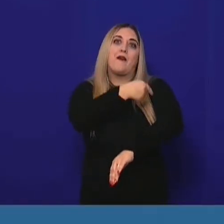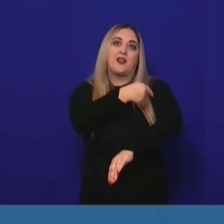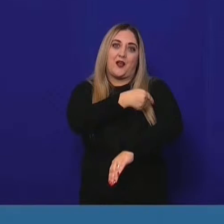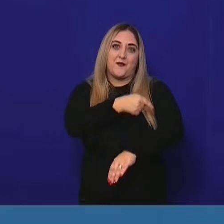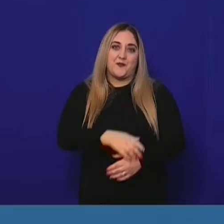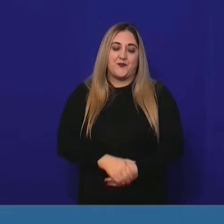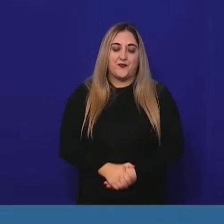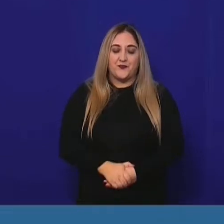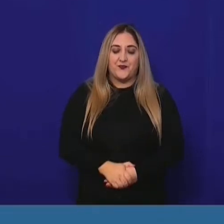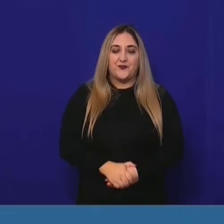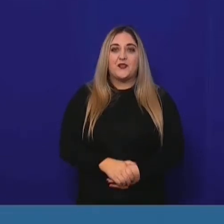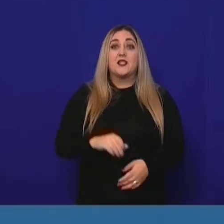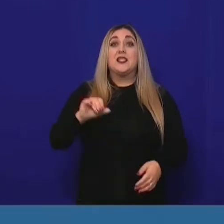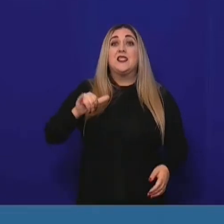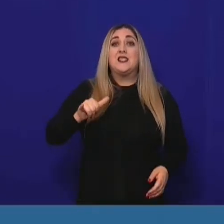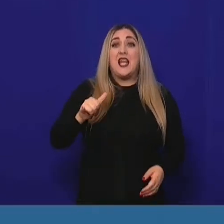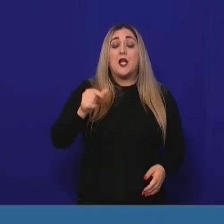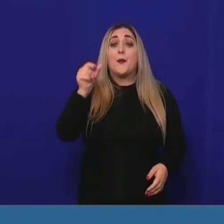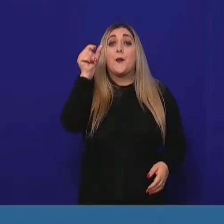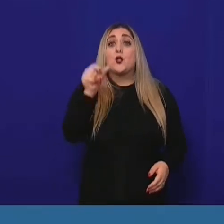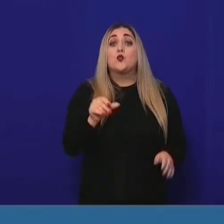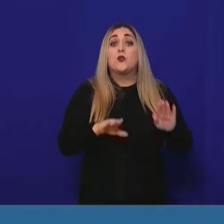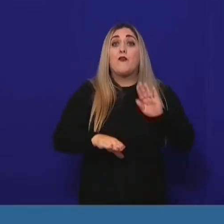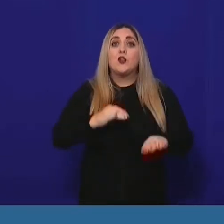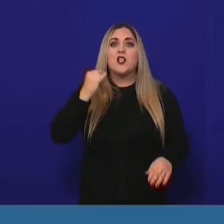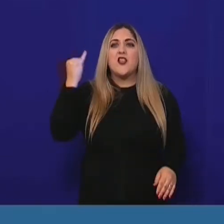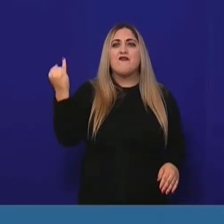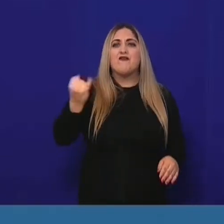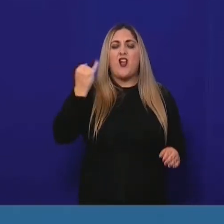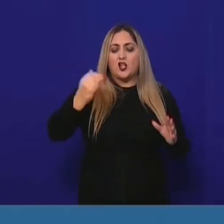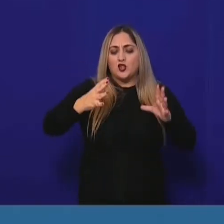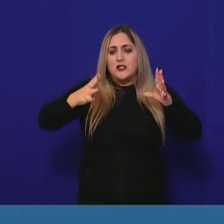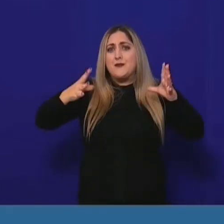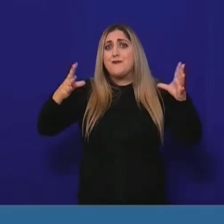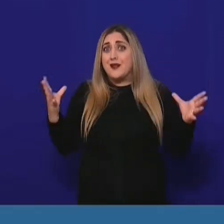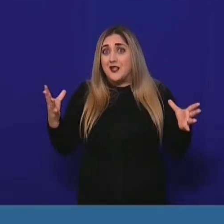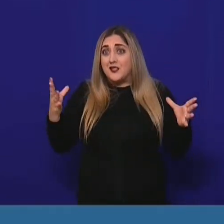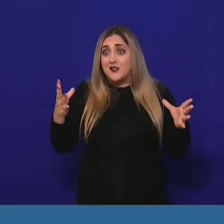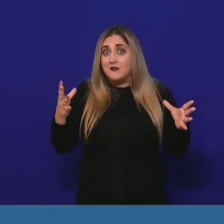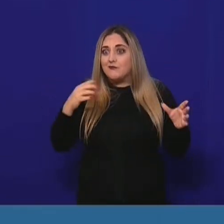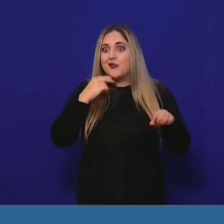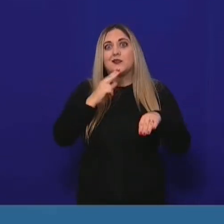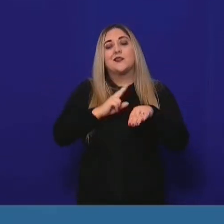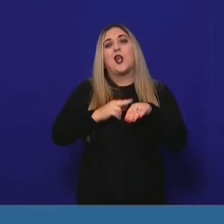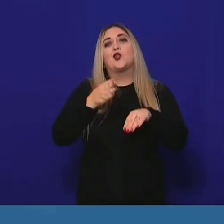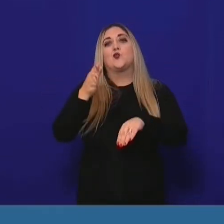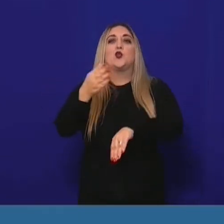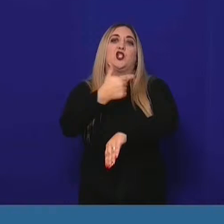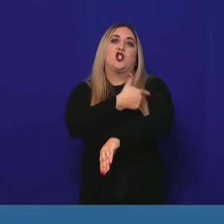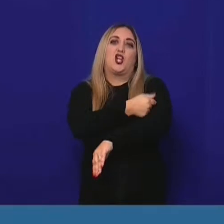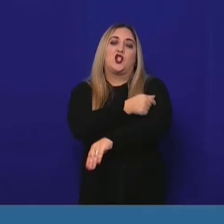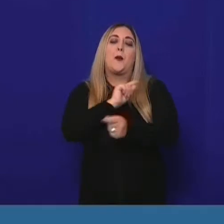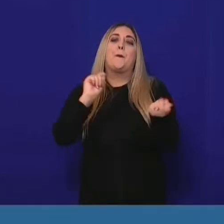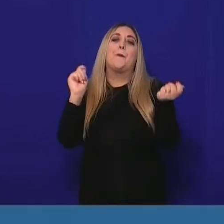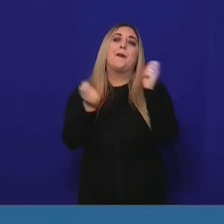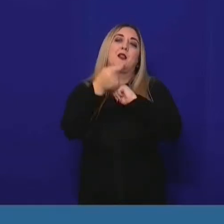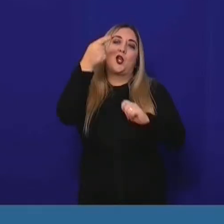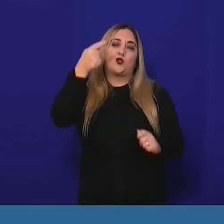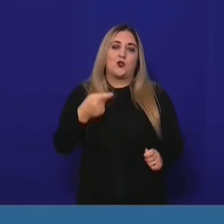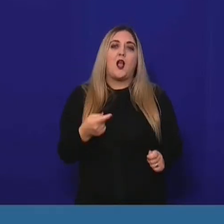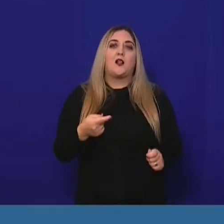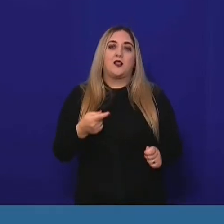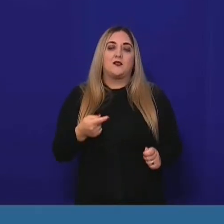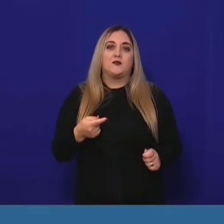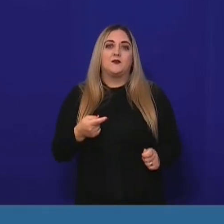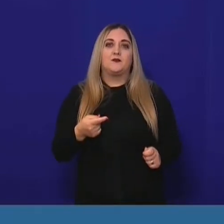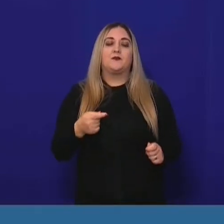persuna jkollu infezzjoni qawwija waqt dak il-perjodu li jmissu biex jieħu il-qima tajjeb ukoll ikellem lit-tabib, però tajjeb ngħidu